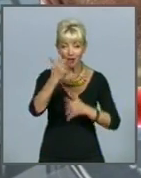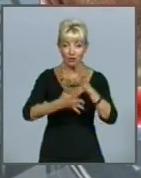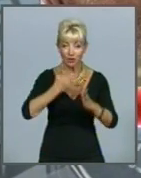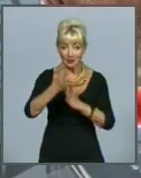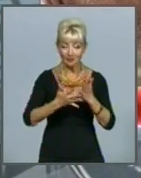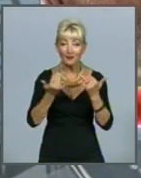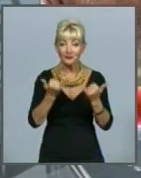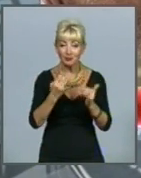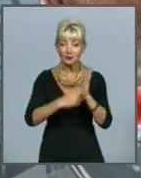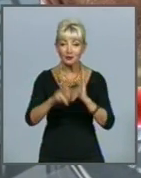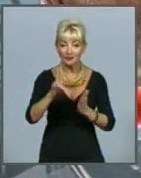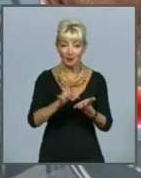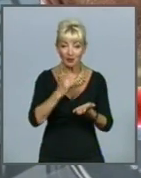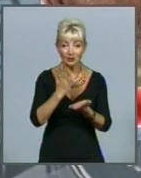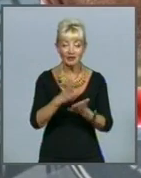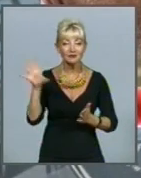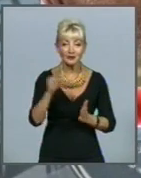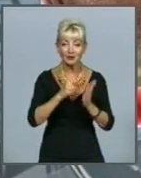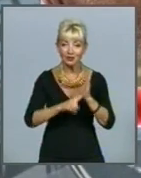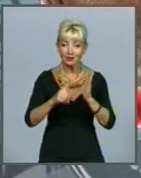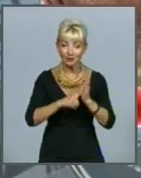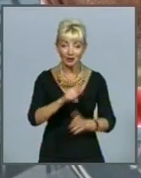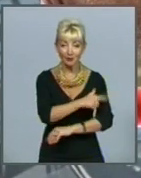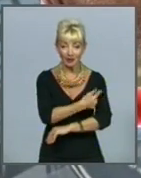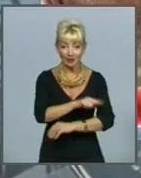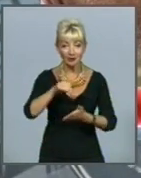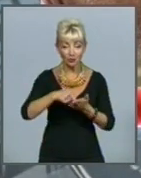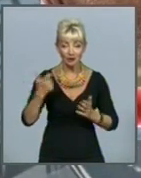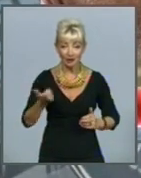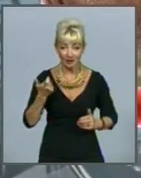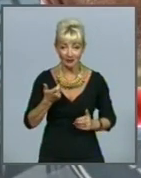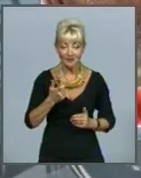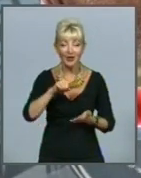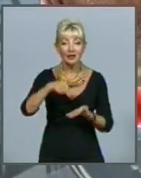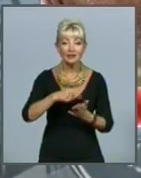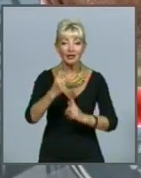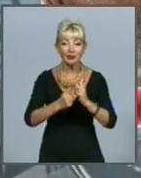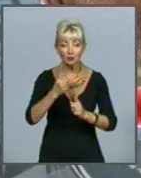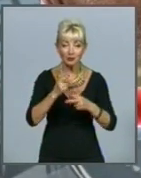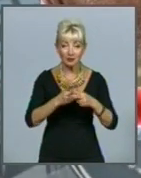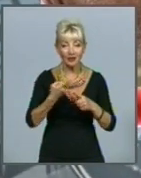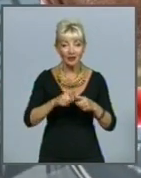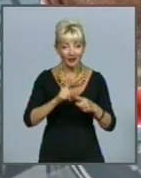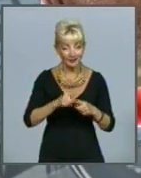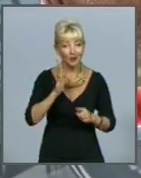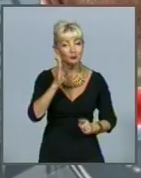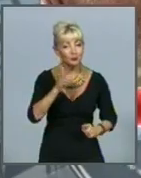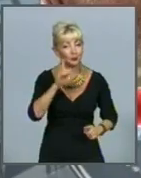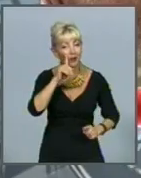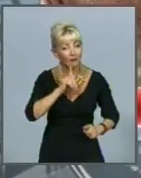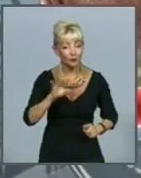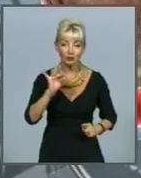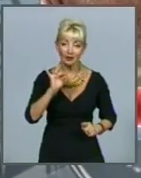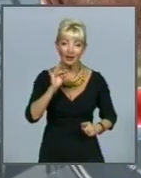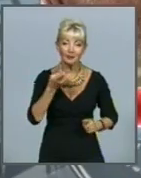есть во всех 66 поликлиниках Харькова. Городская реформа медицины – это путь к комфортной и удобной медицине для